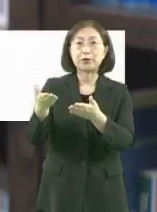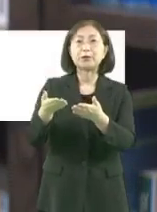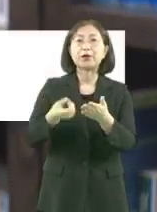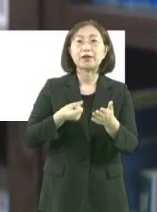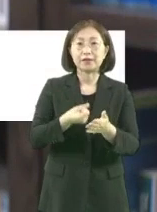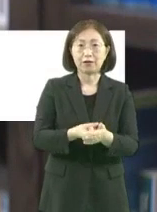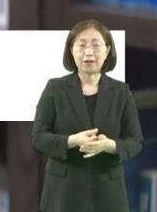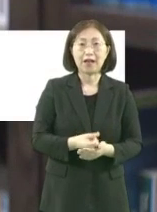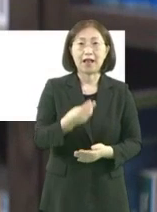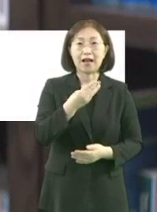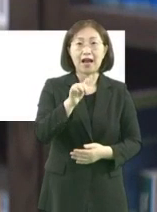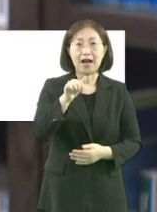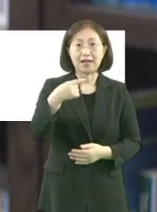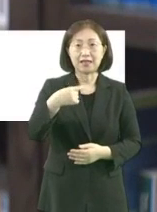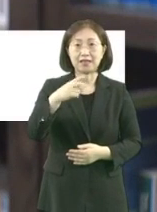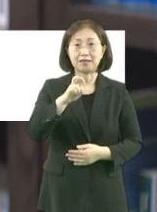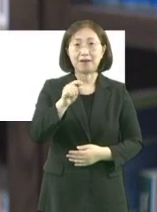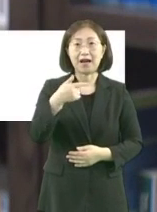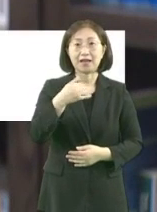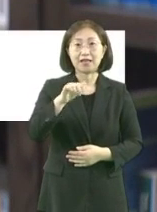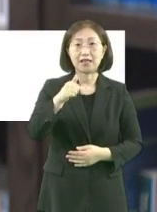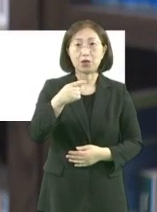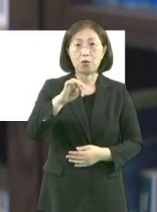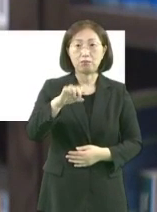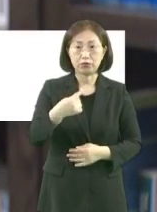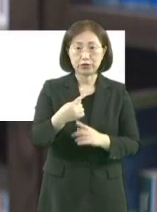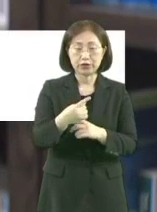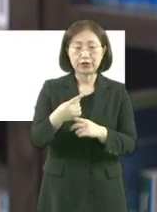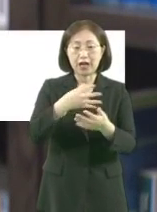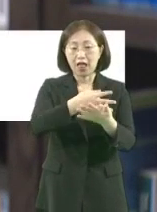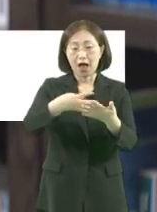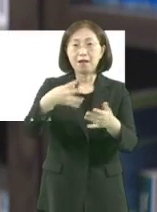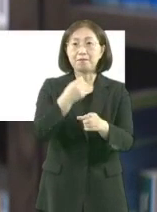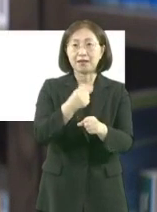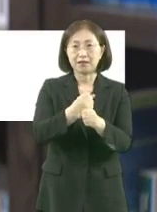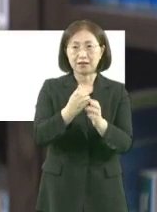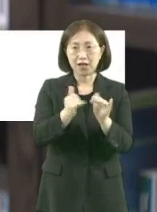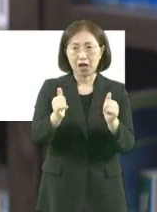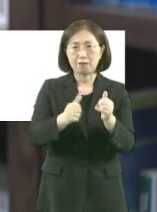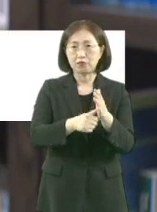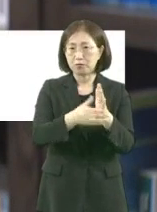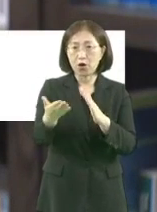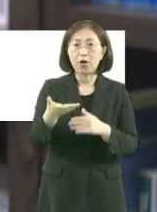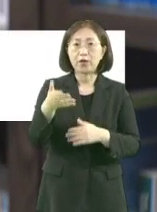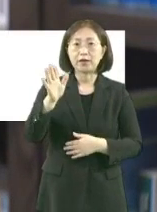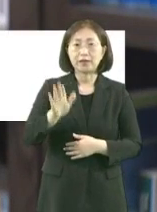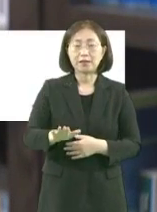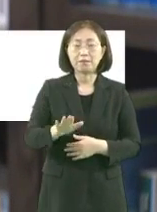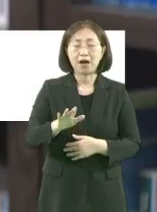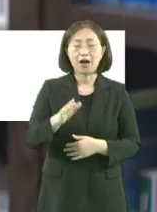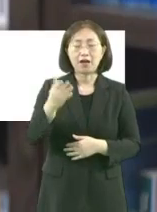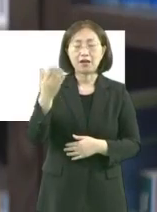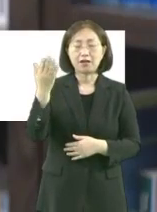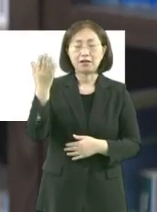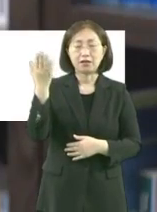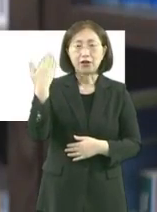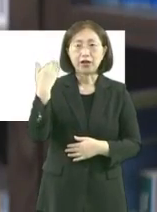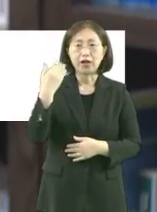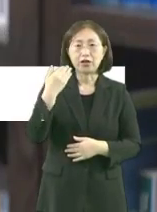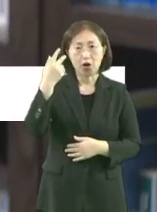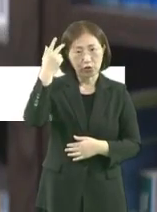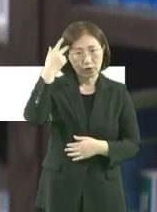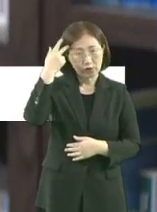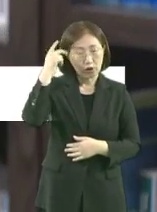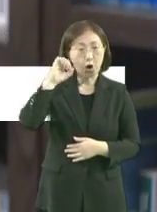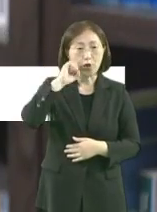라흐마니노프는 굉장히 뛰어난 작곡가임에도 불구하고 한때 굉장히 정신적으로 어려움을 겪었다. 자기처럼